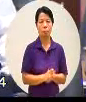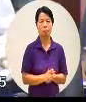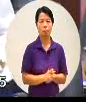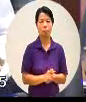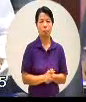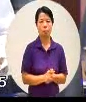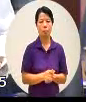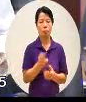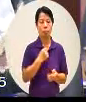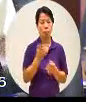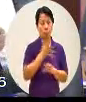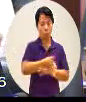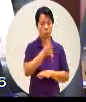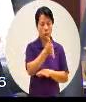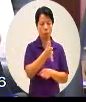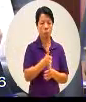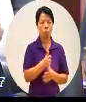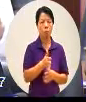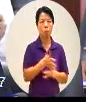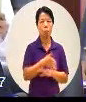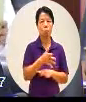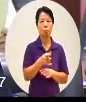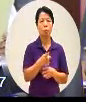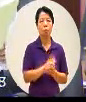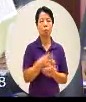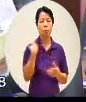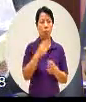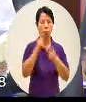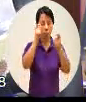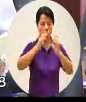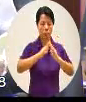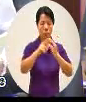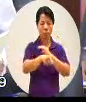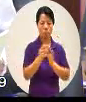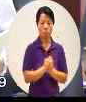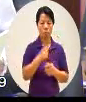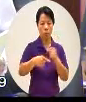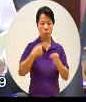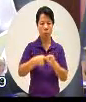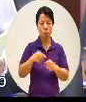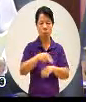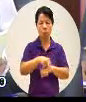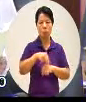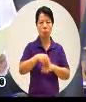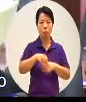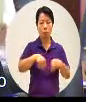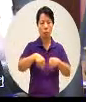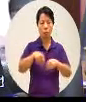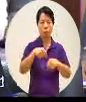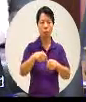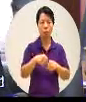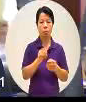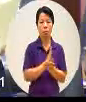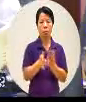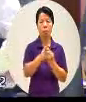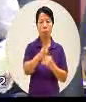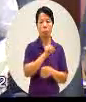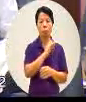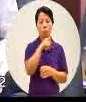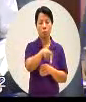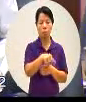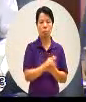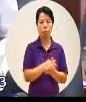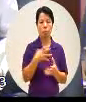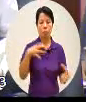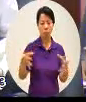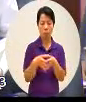本席问过你，我们整个高雄市的年度计划施政计划都是由你贵会在核